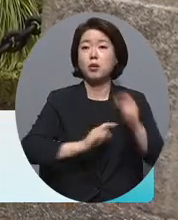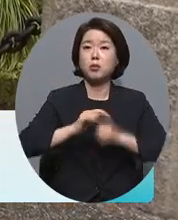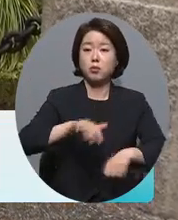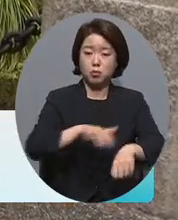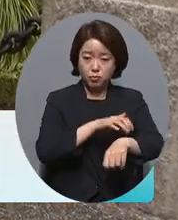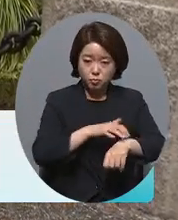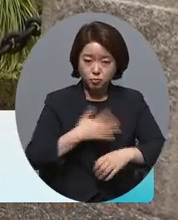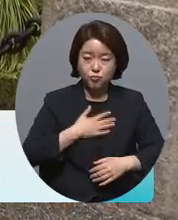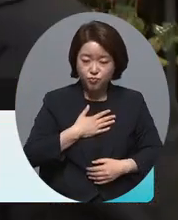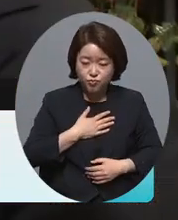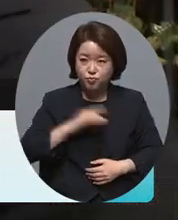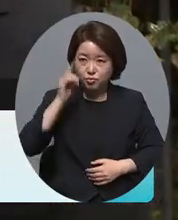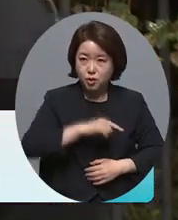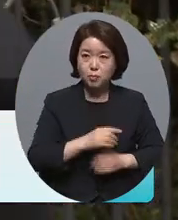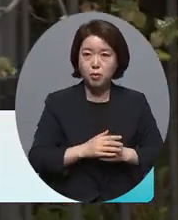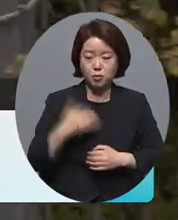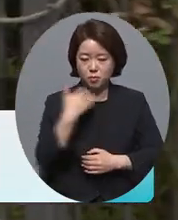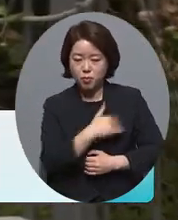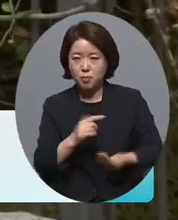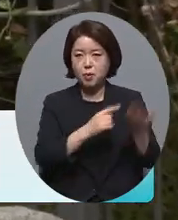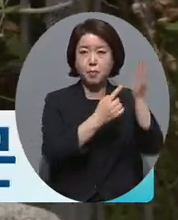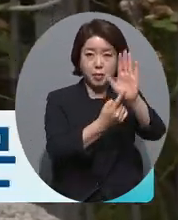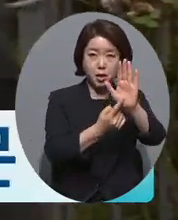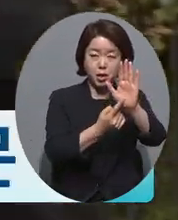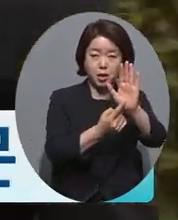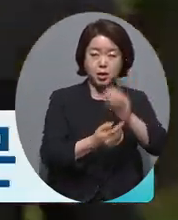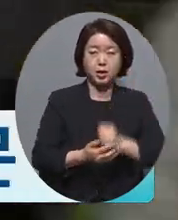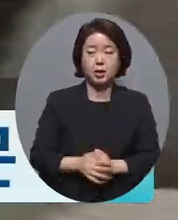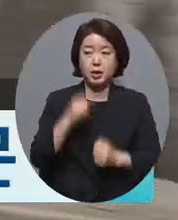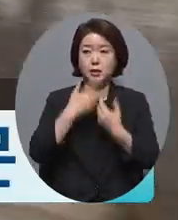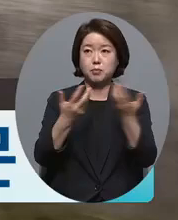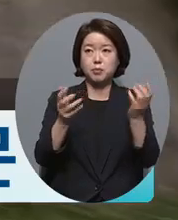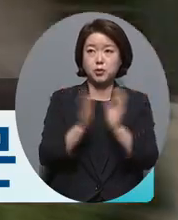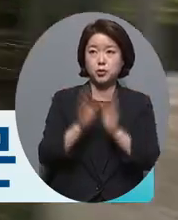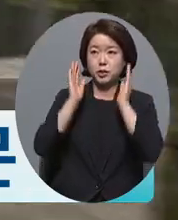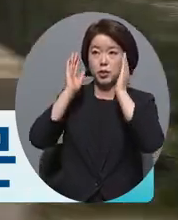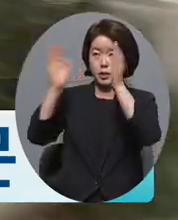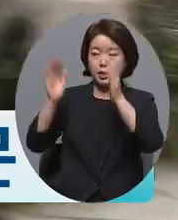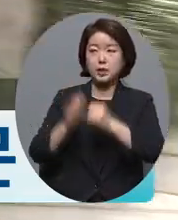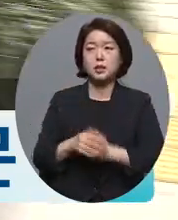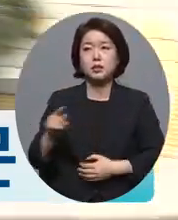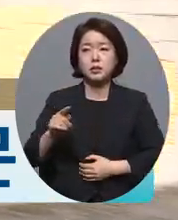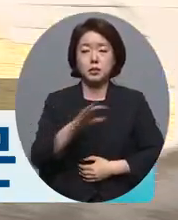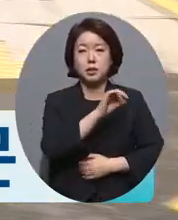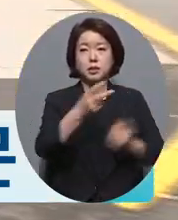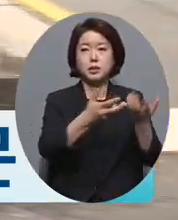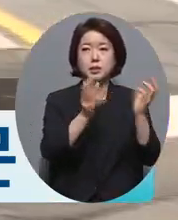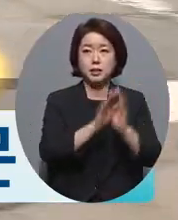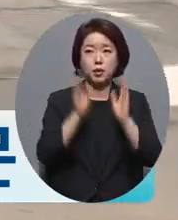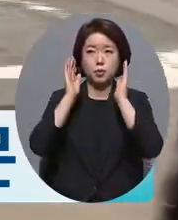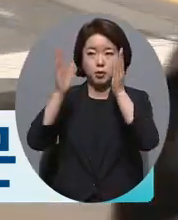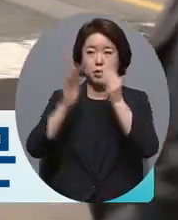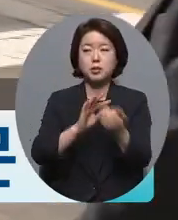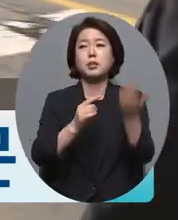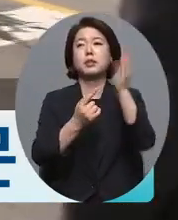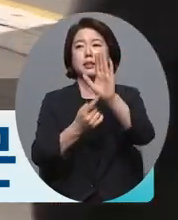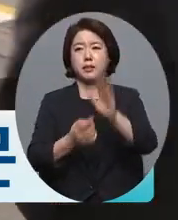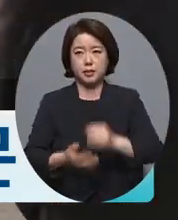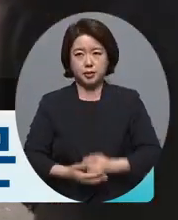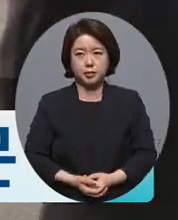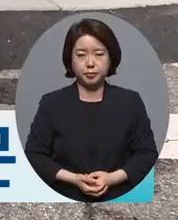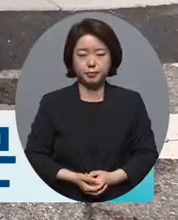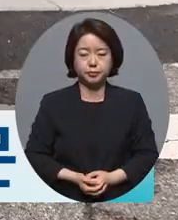불쾌하다라는 메시지를 온몸으로 지금 민주당을 향해서 또 야권을 향해서 드러내고 있는 것이